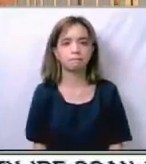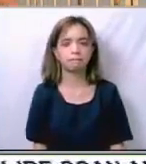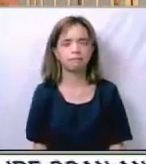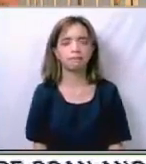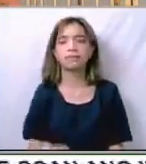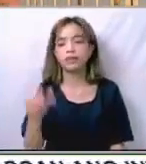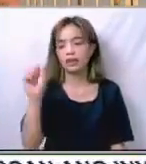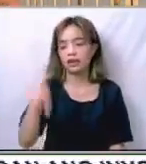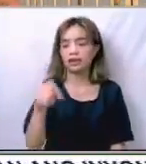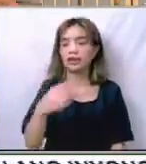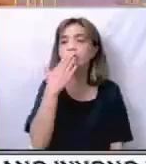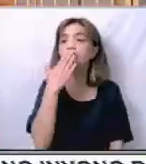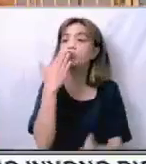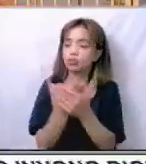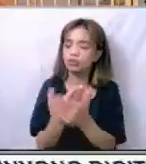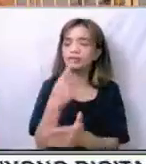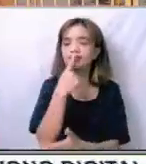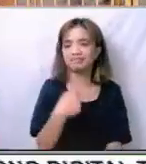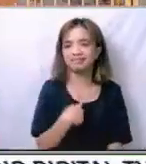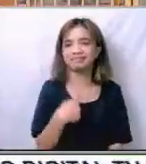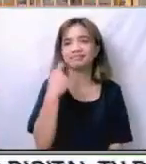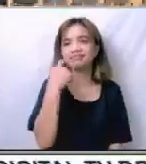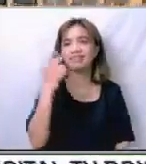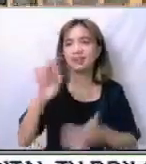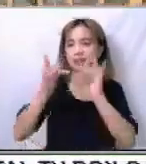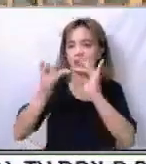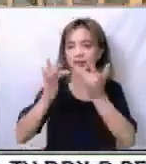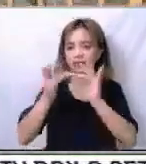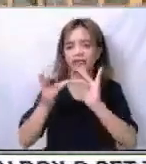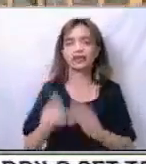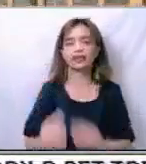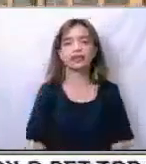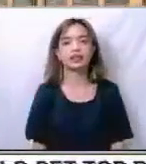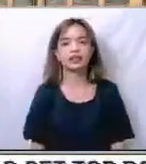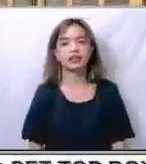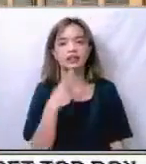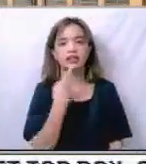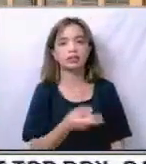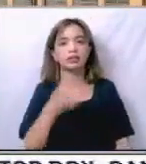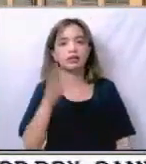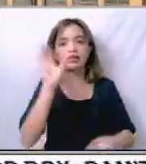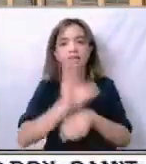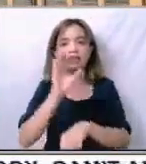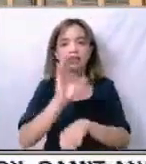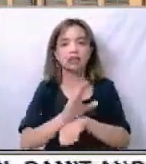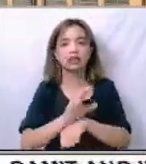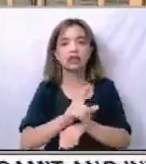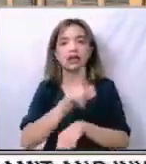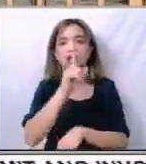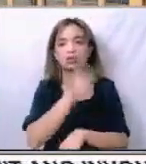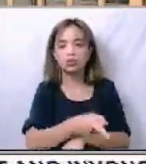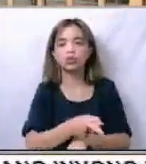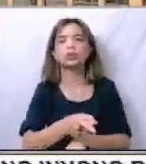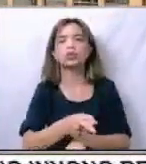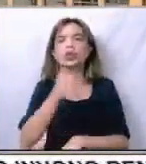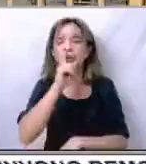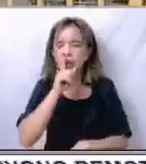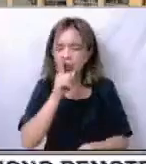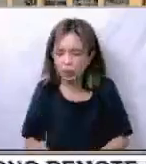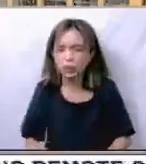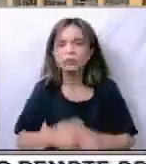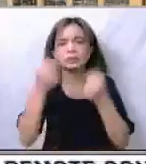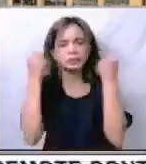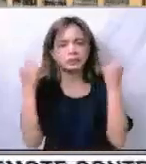Dayan, maganda na naibanggit mo yung virtual na yan, no? Ayon nga din sa simbahan, no? Talagang napakarami